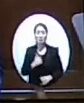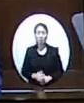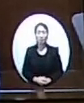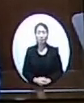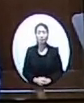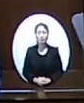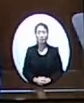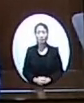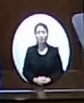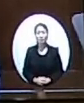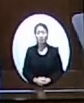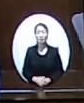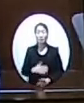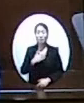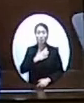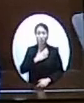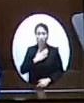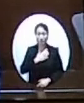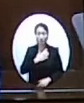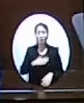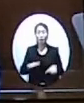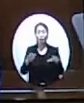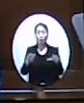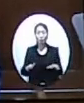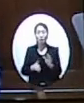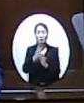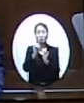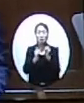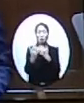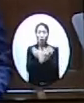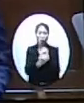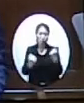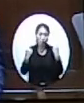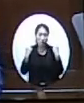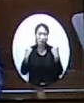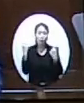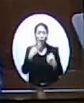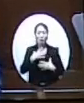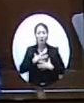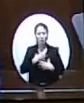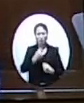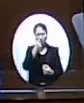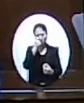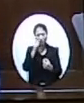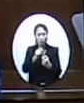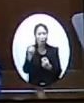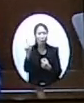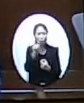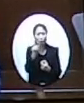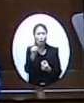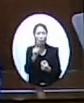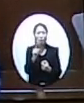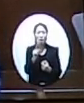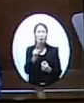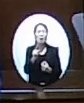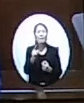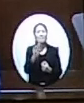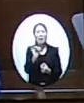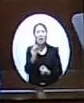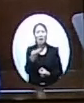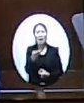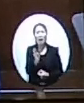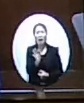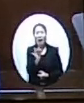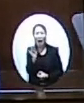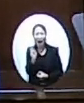약속하셨습니다. 본무원은 오늘 시민의 건강과 안전에 직결되는 일군 발암물질 성면에